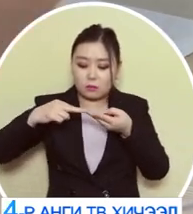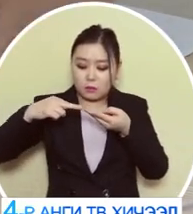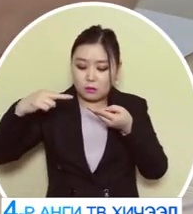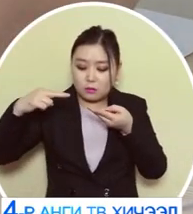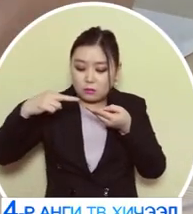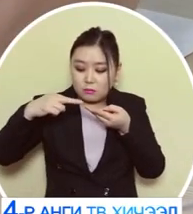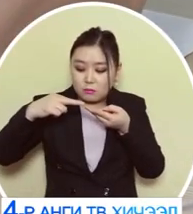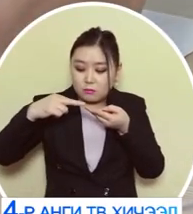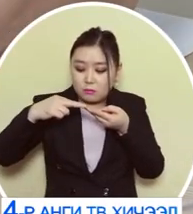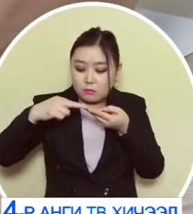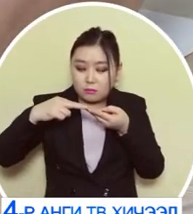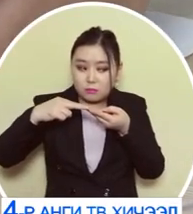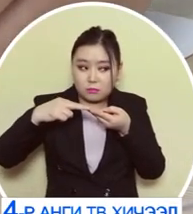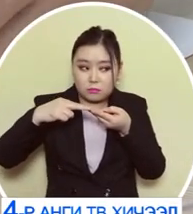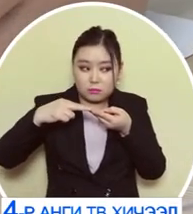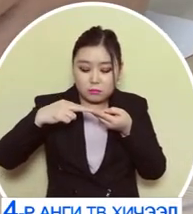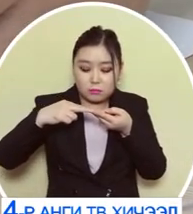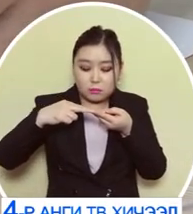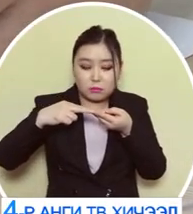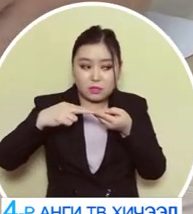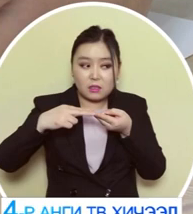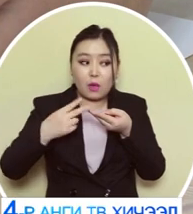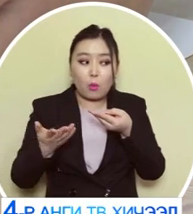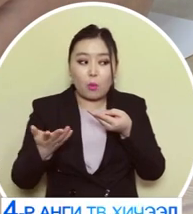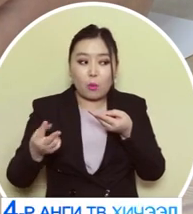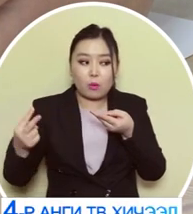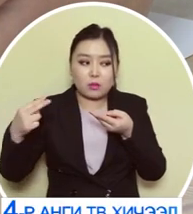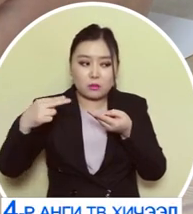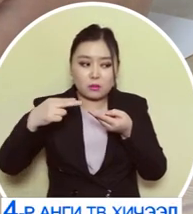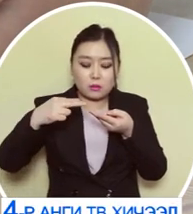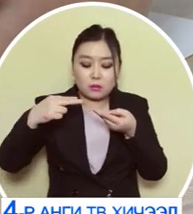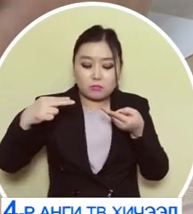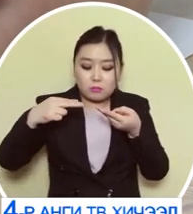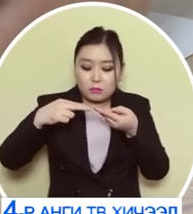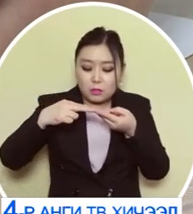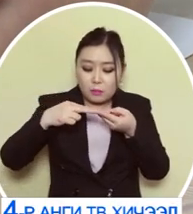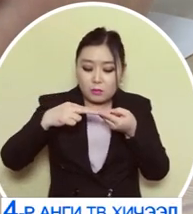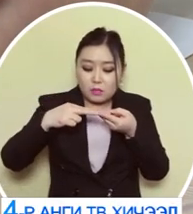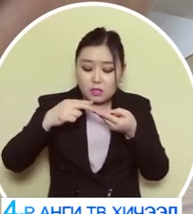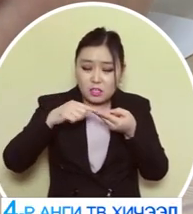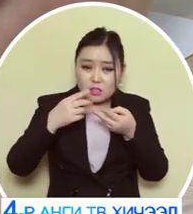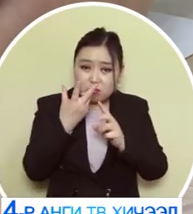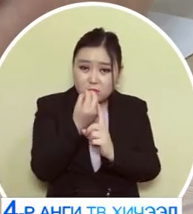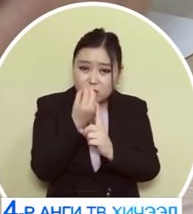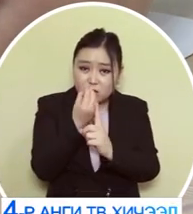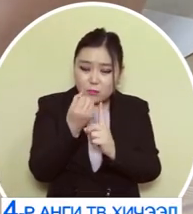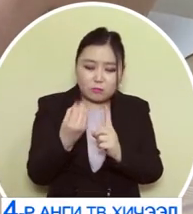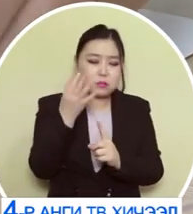алу полюсіне, көк сымды қосу полюсіне қосайық. Жақсылап байқайық. Диодымыз жанбады.